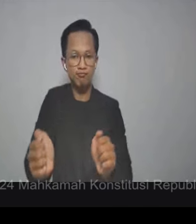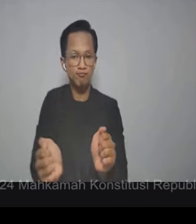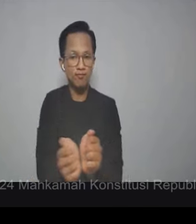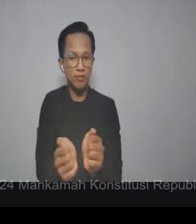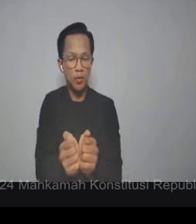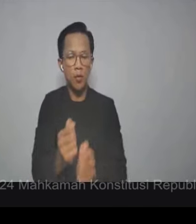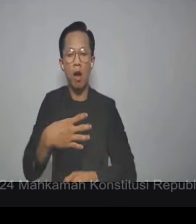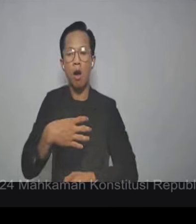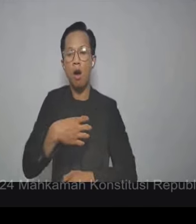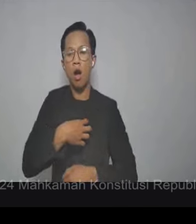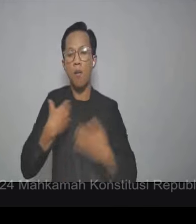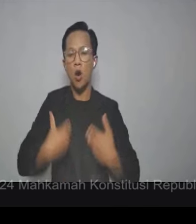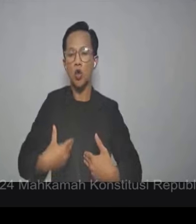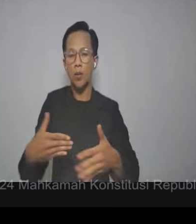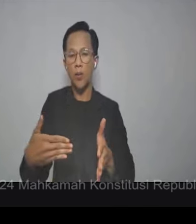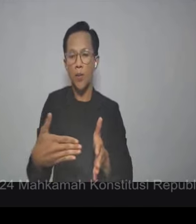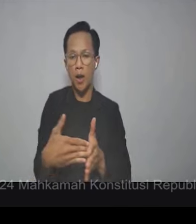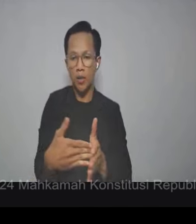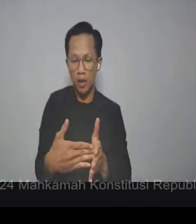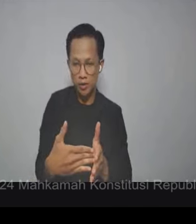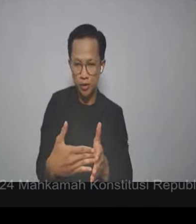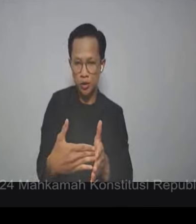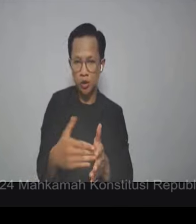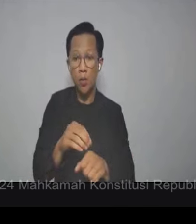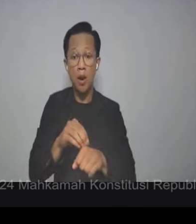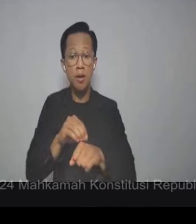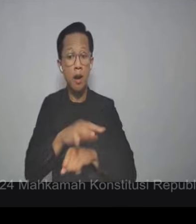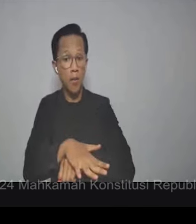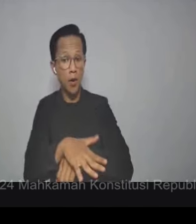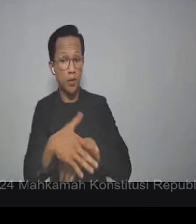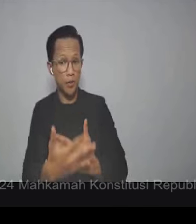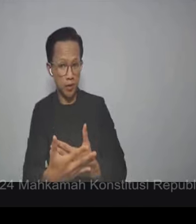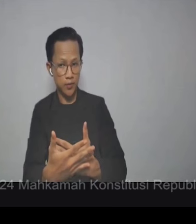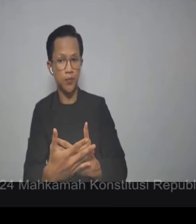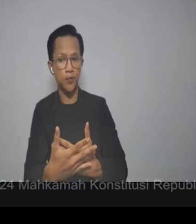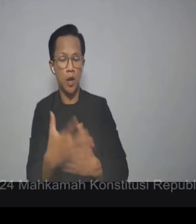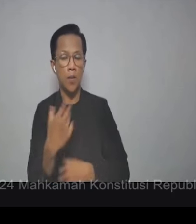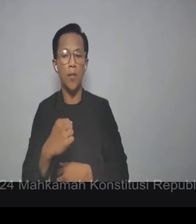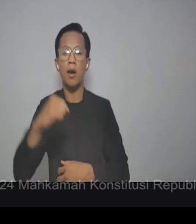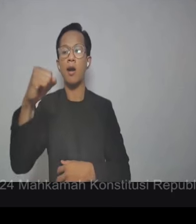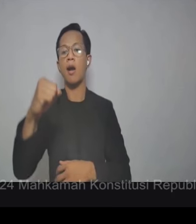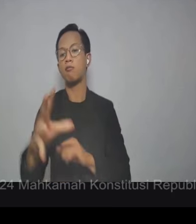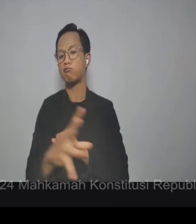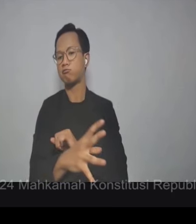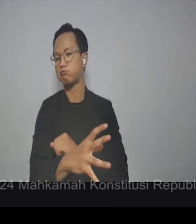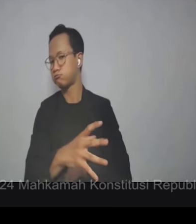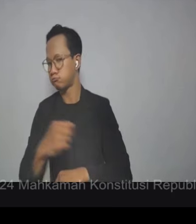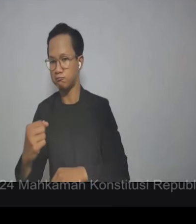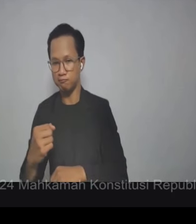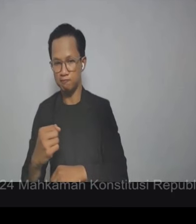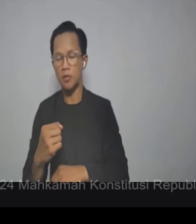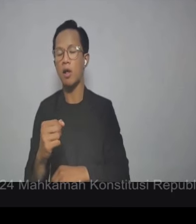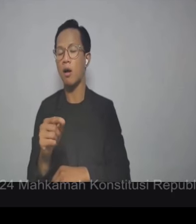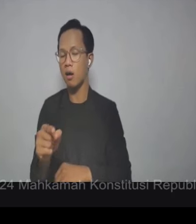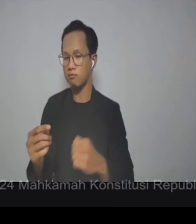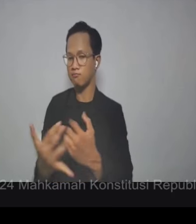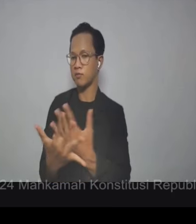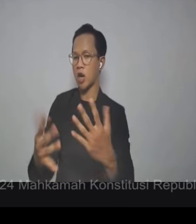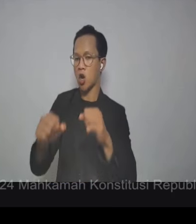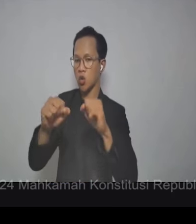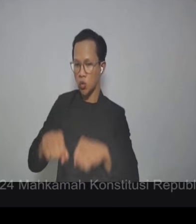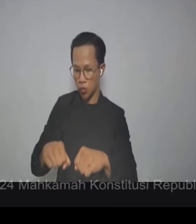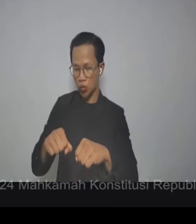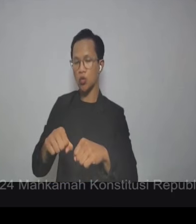manusia orang atau benda bahkan dapat berimplikasi pada perampasan kemerdekaan sehingga harus mendapatkan persetujuan rakyat yang direpresentasikan oleh anggota